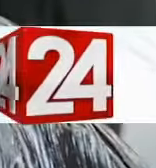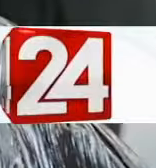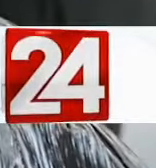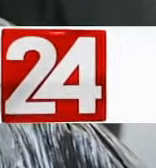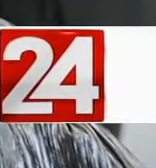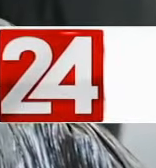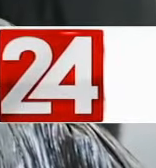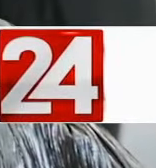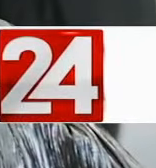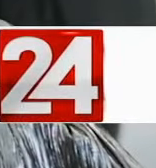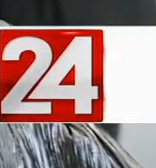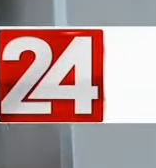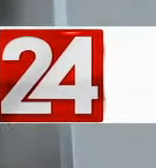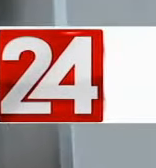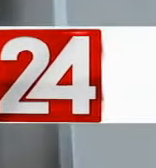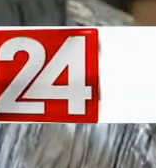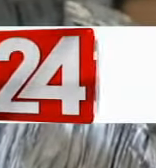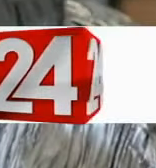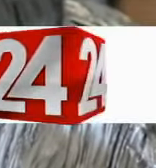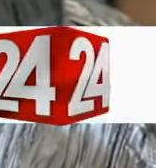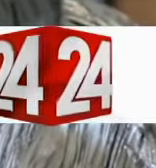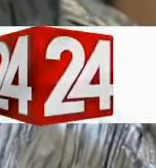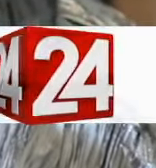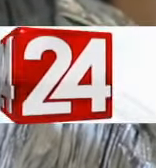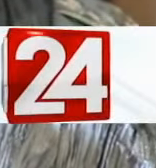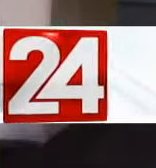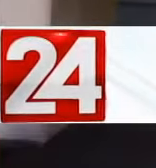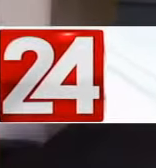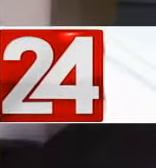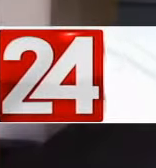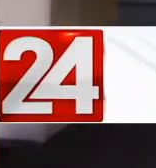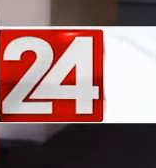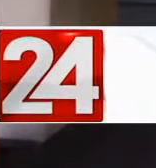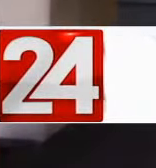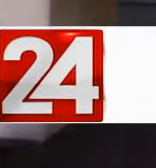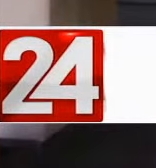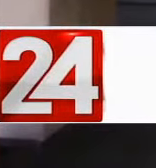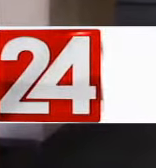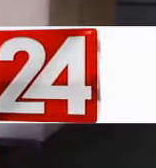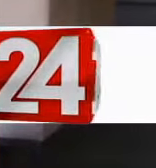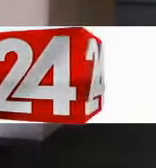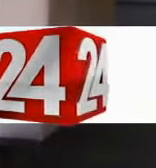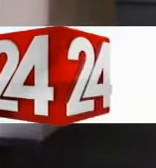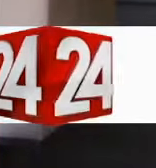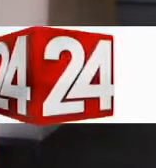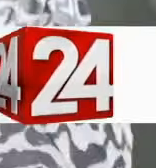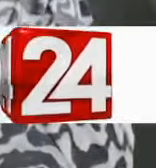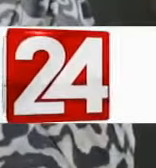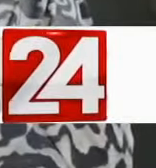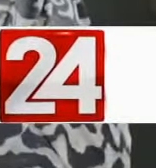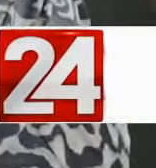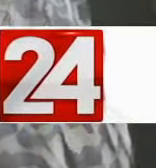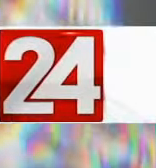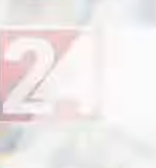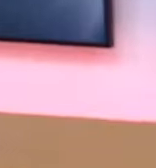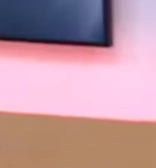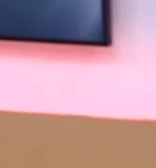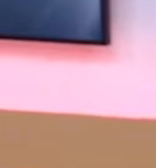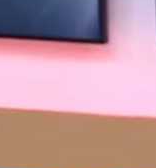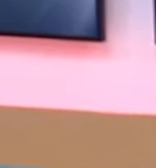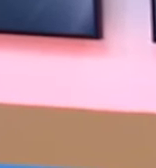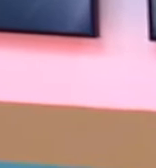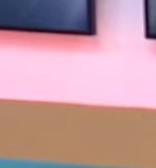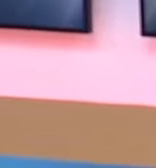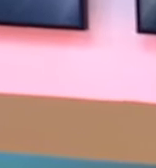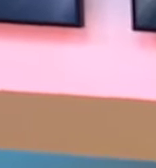Kakaibang Joe Berry para sa bagong Kapuso seryeng Little Princess, paano nga ba niya pinaghandaan? Non-stop ang